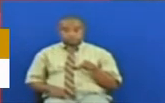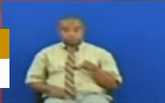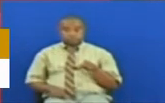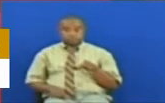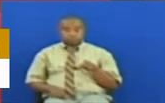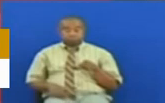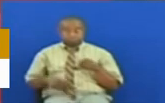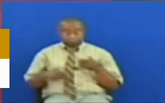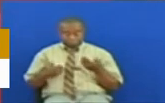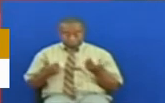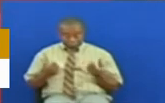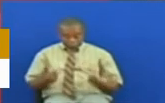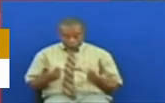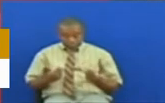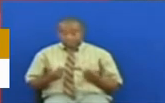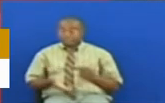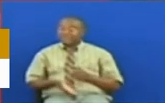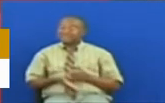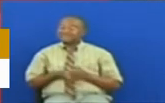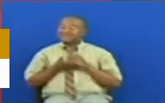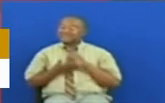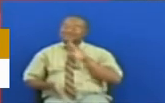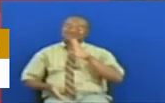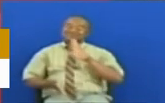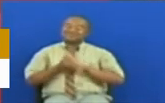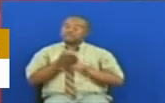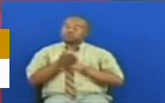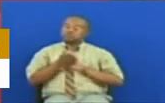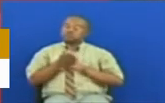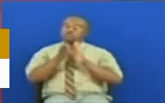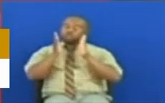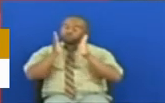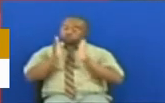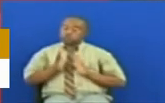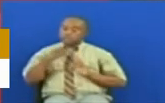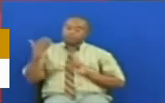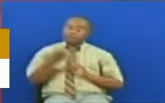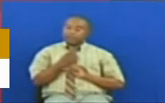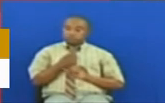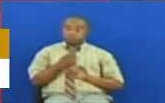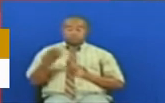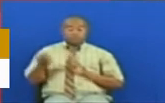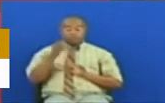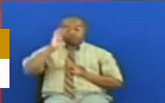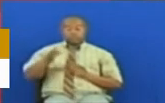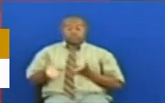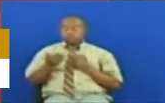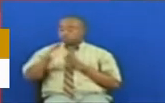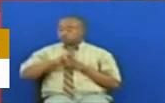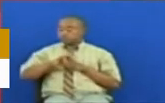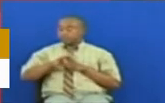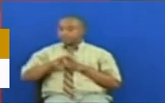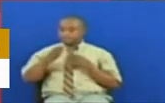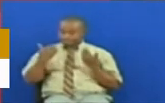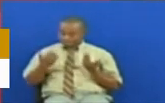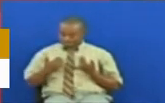kutuanzishia chanzo kikubwa cha mapato ambayo yanaweza kutumika hata kuendesha wizara tano za muungano